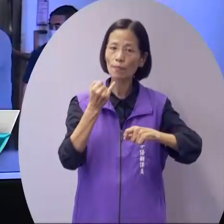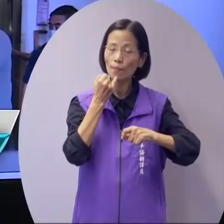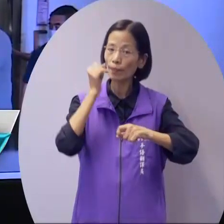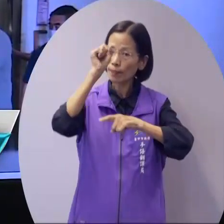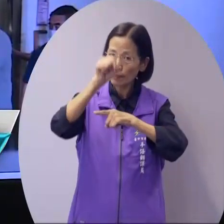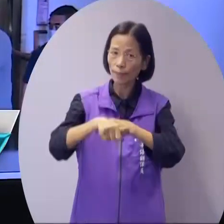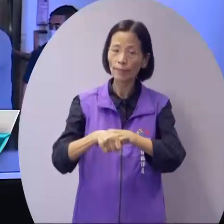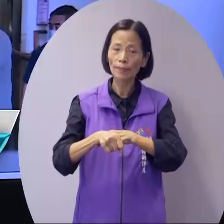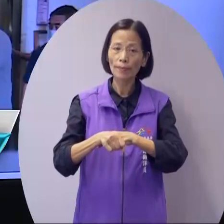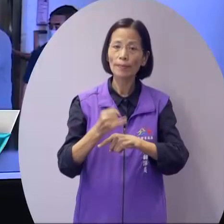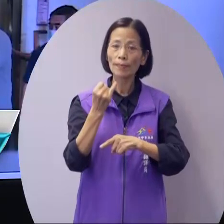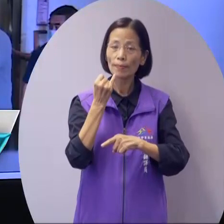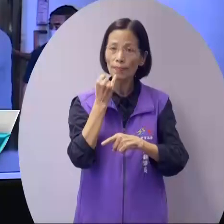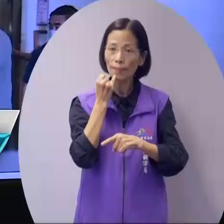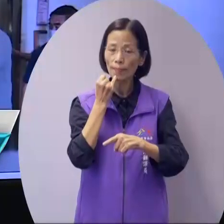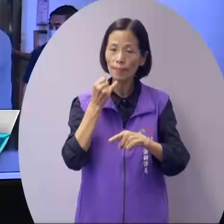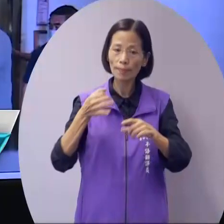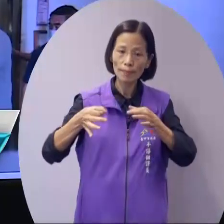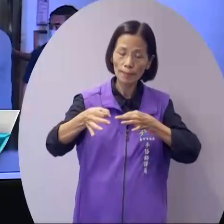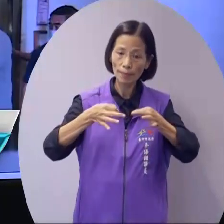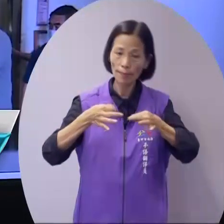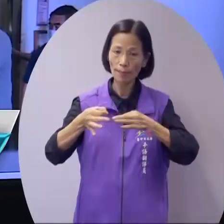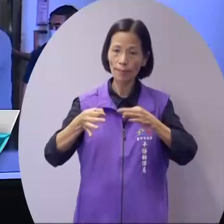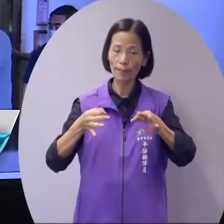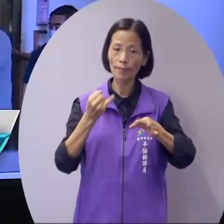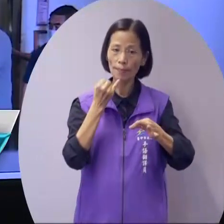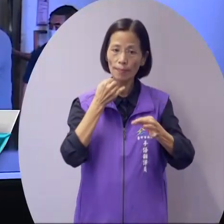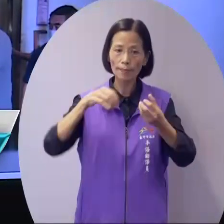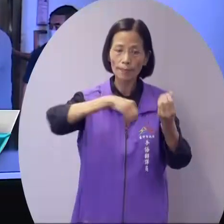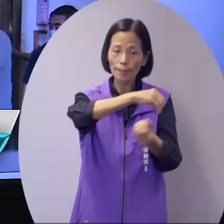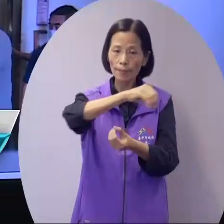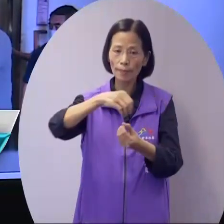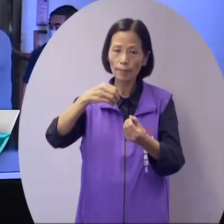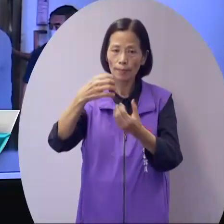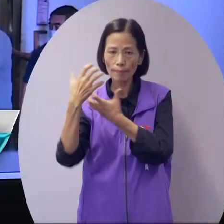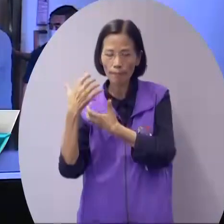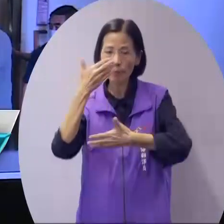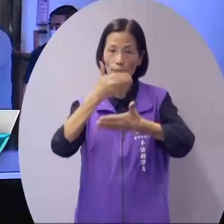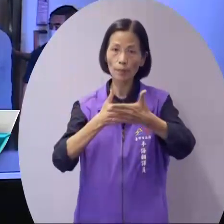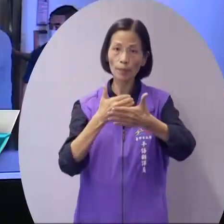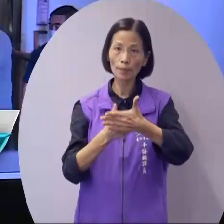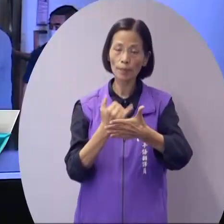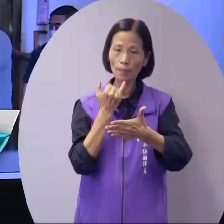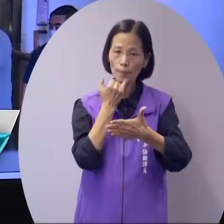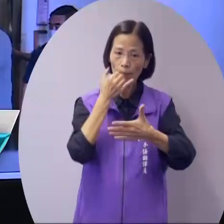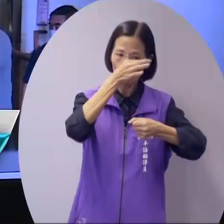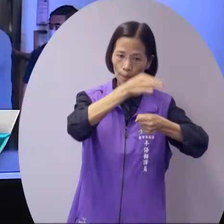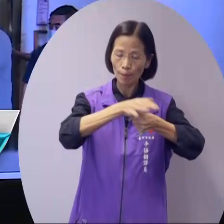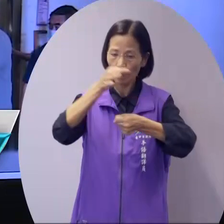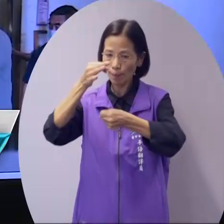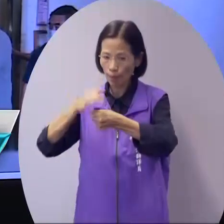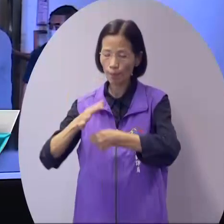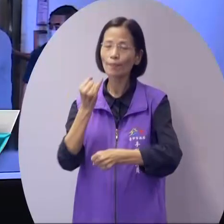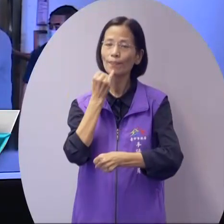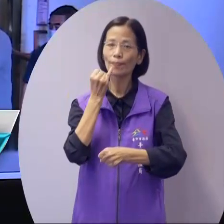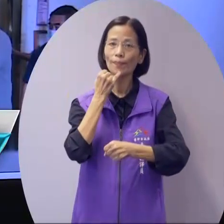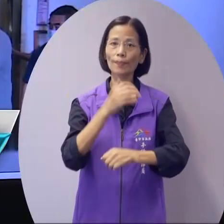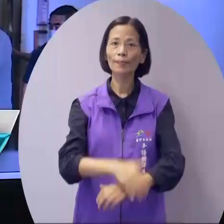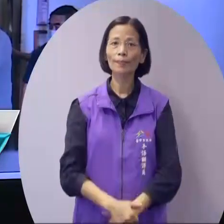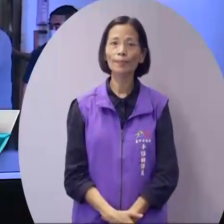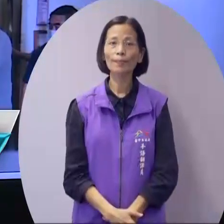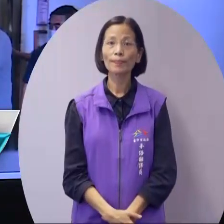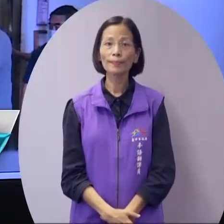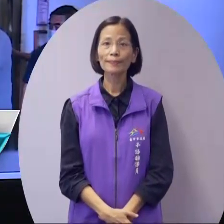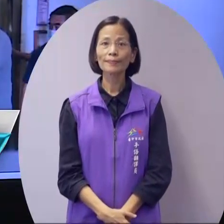后，来减少我们相关的批发市场的经营盈利的压力，更能够回馈产业的这些成效